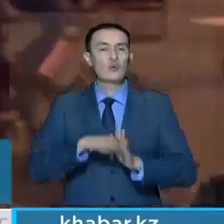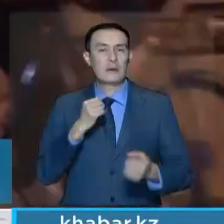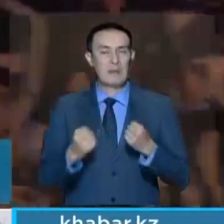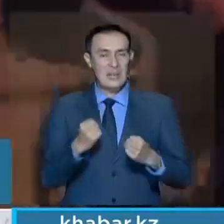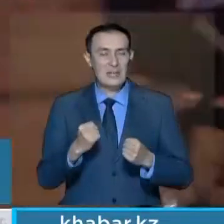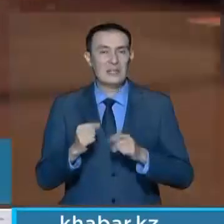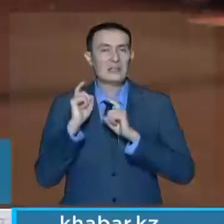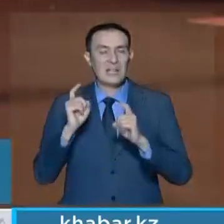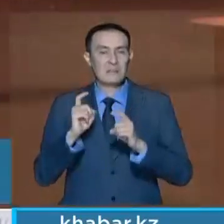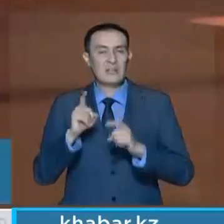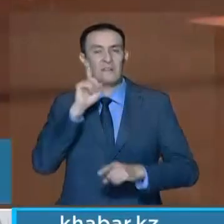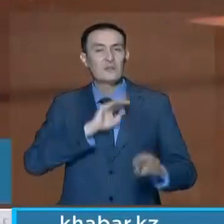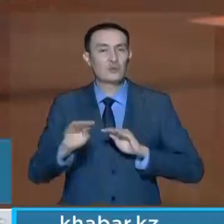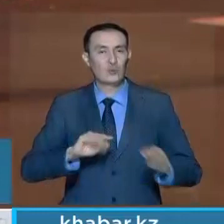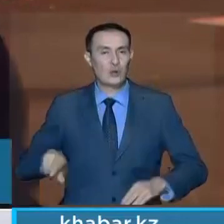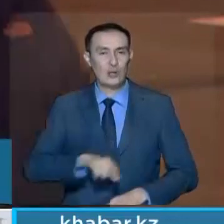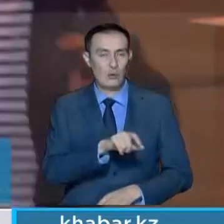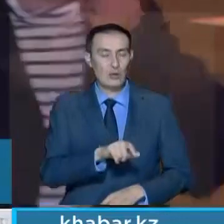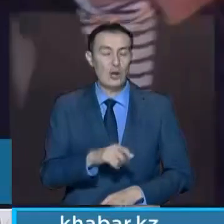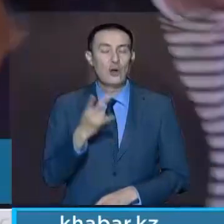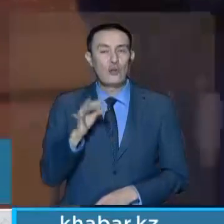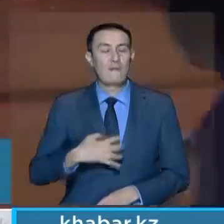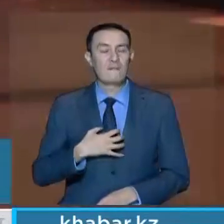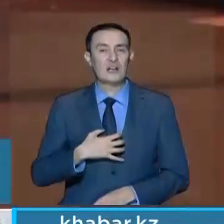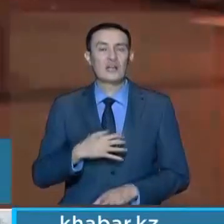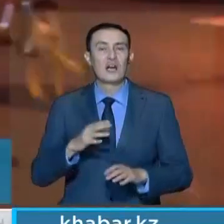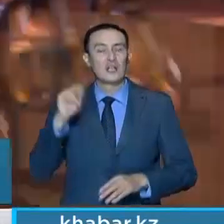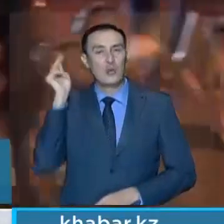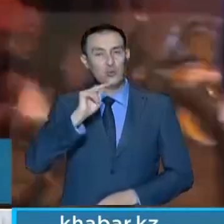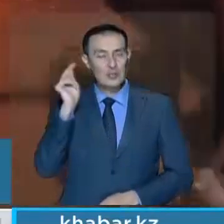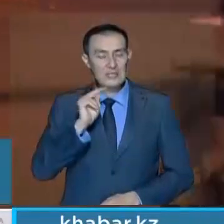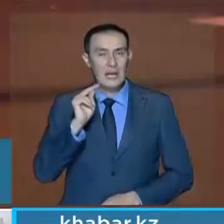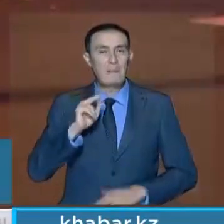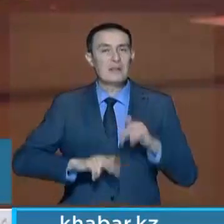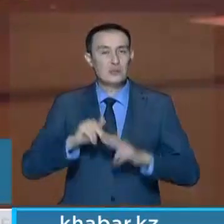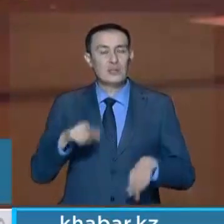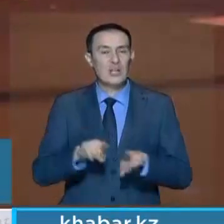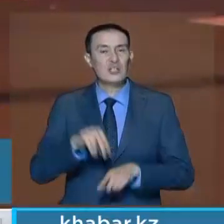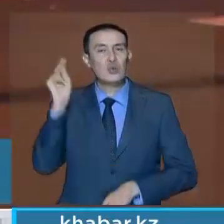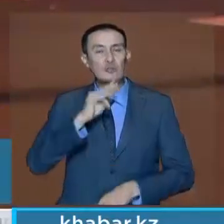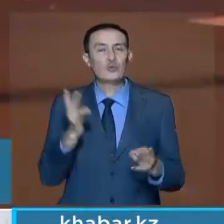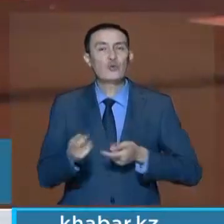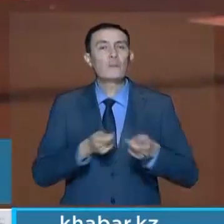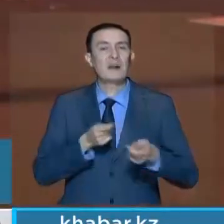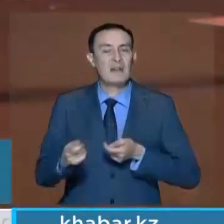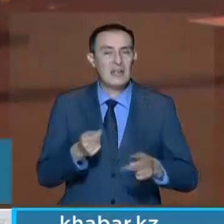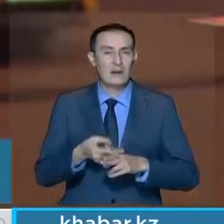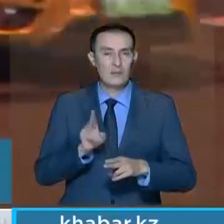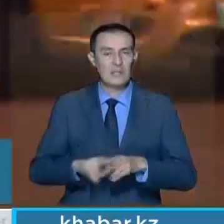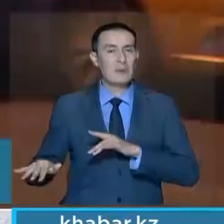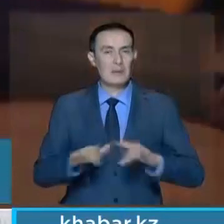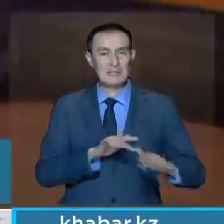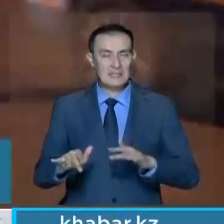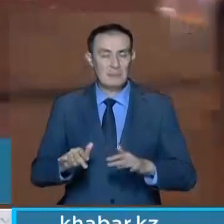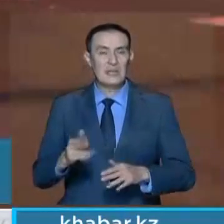укрепление транспортной инфраструктуры. Однако важно не только научиться построить работать, но и научиться управлять этими процессами.